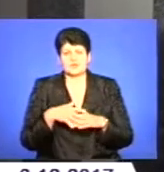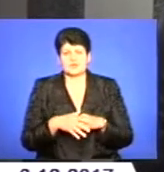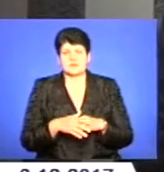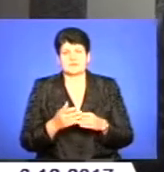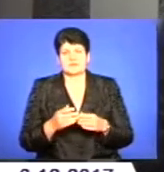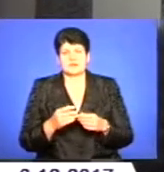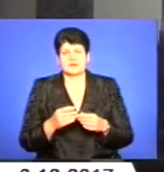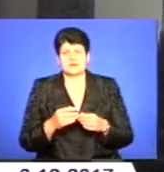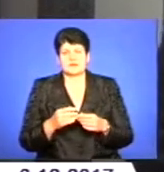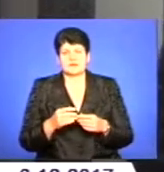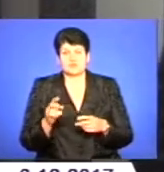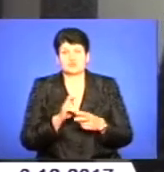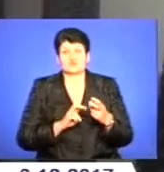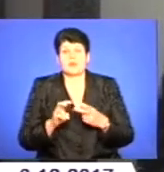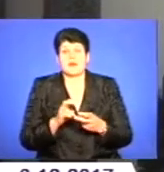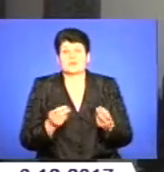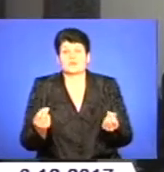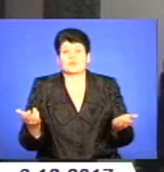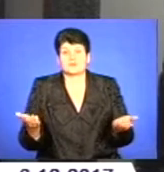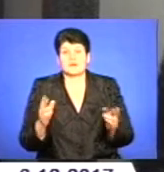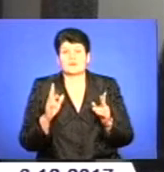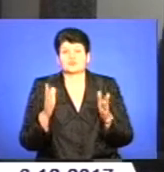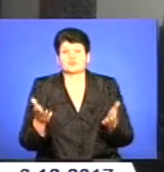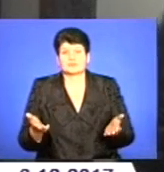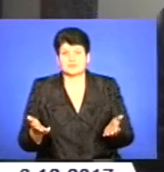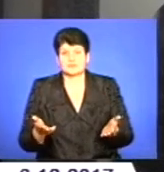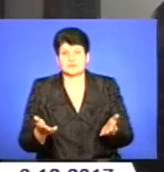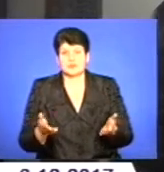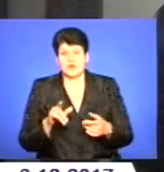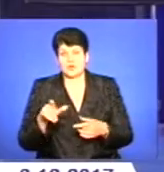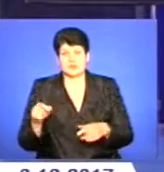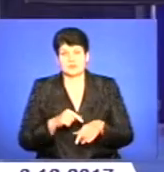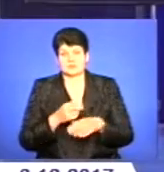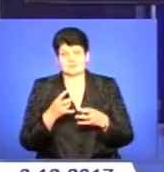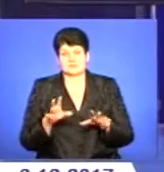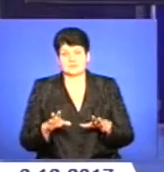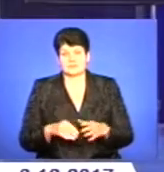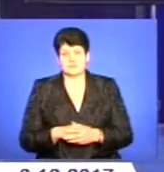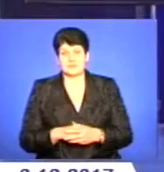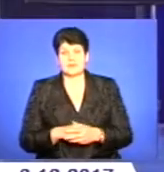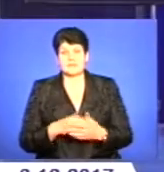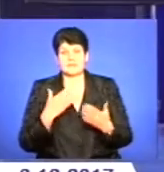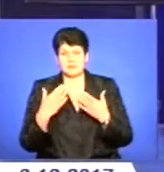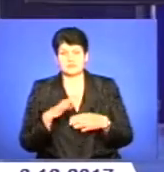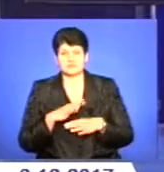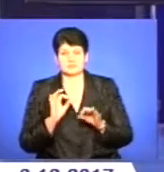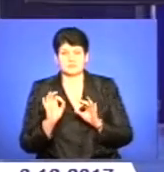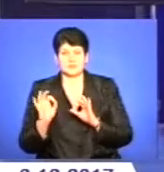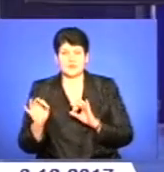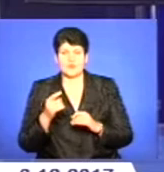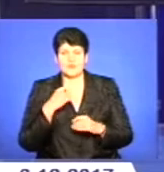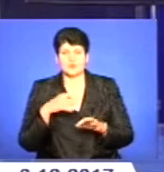мають субвенції. От шукайте, як буде. А людей не чіпайте. І перемовини пройшли успішно, зазначає